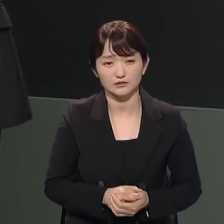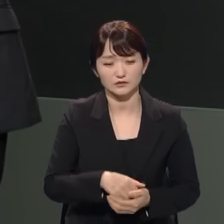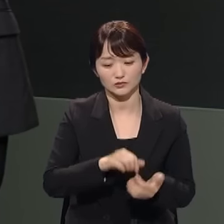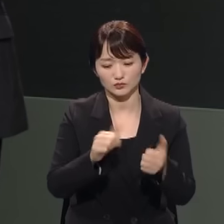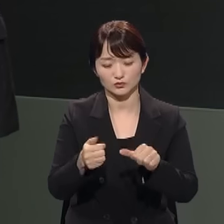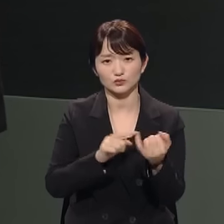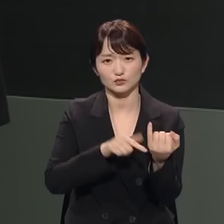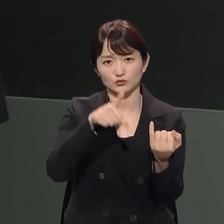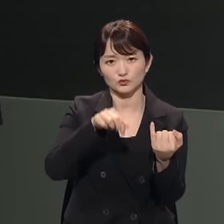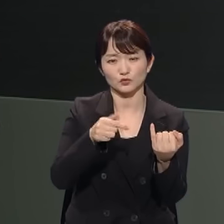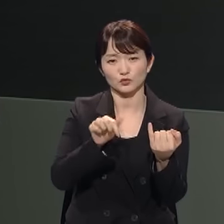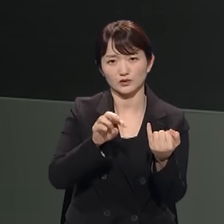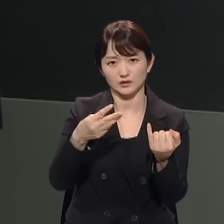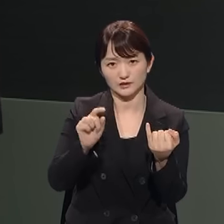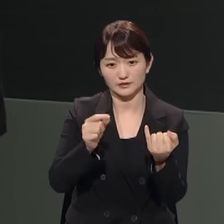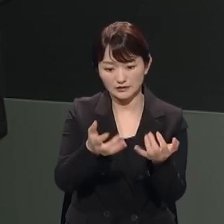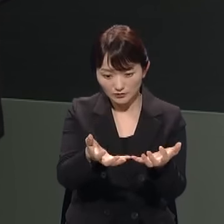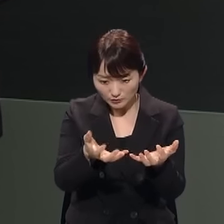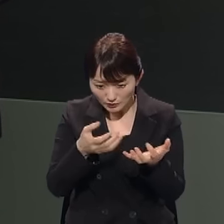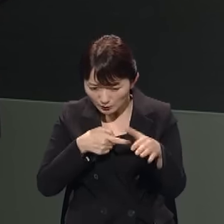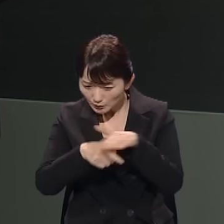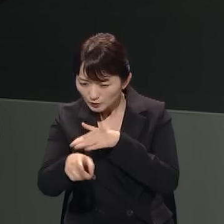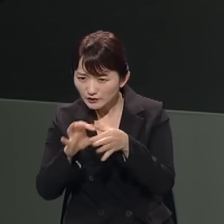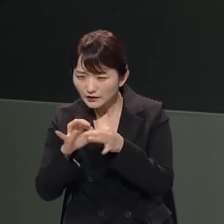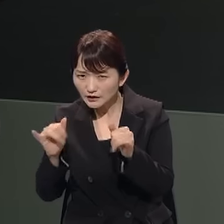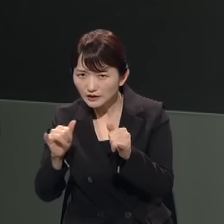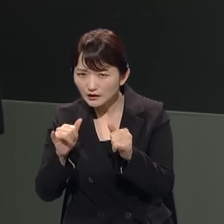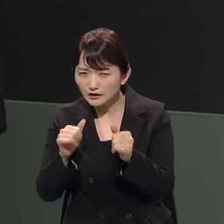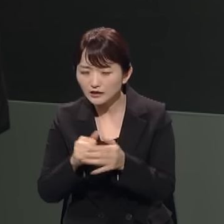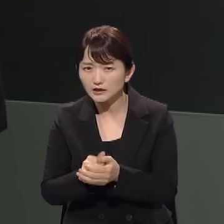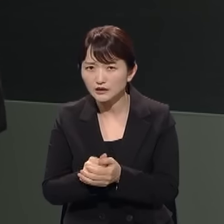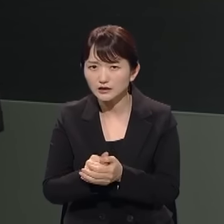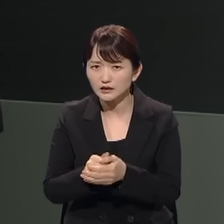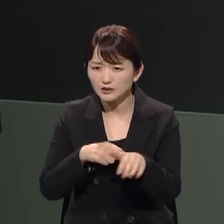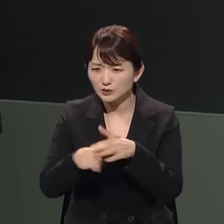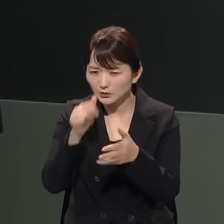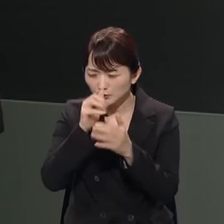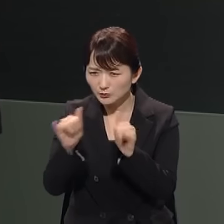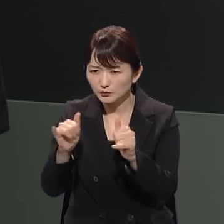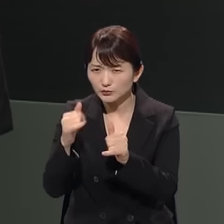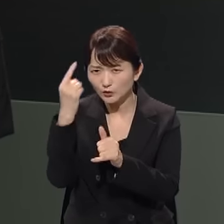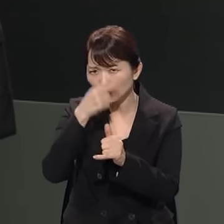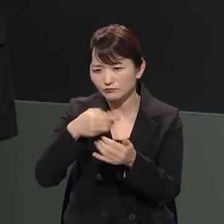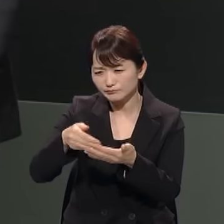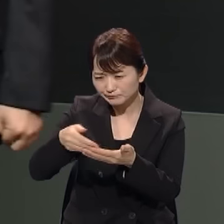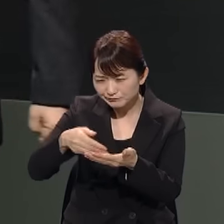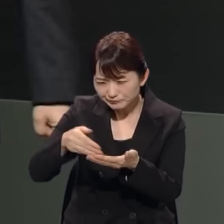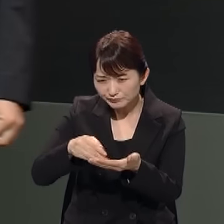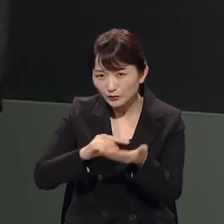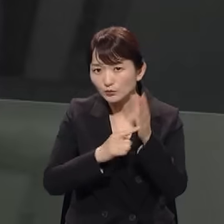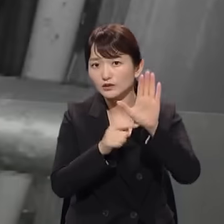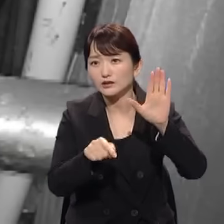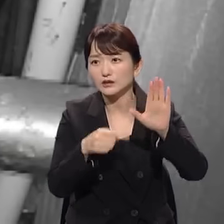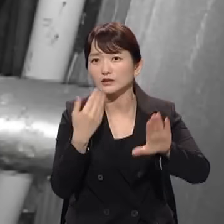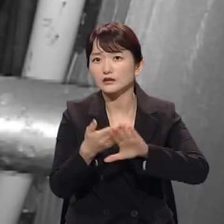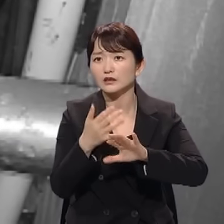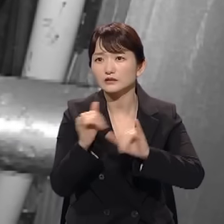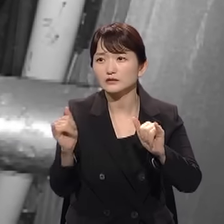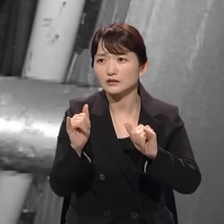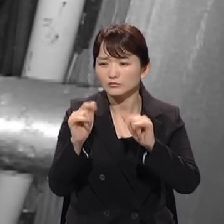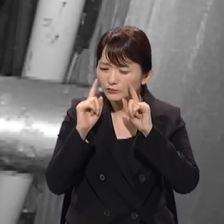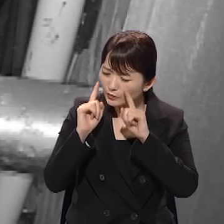절도 사건 관련해서 절도범 몽타주가 이렇게 딱 공개가 됐죠. 근데 M1대 불똥이 튀었습니다. 영상 만나보시죠.